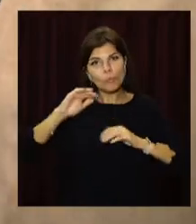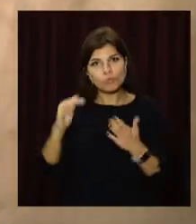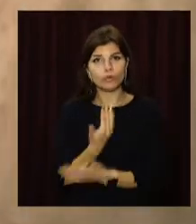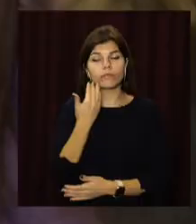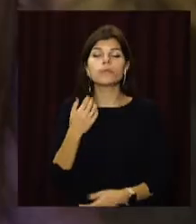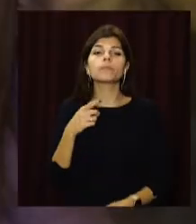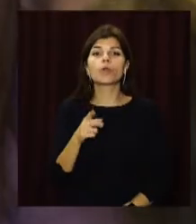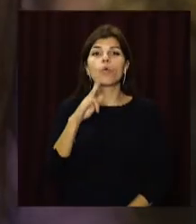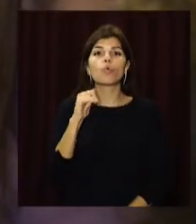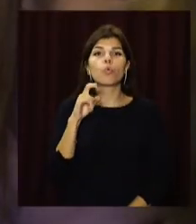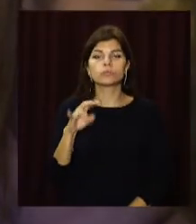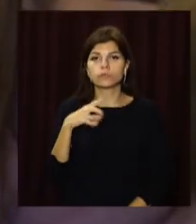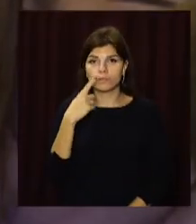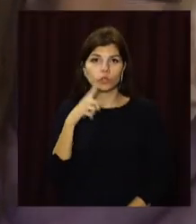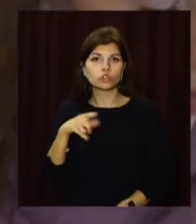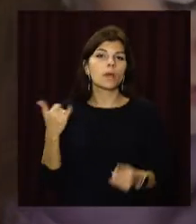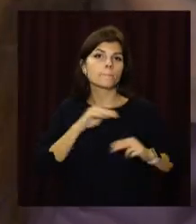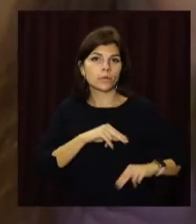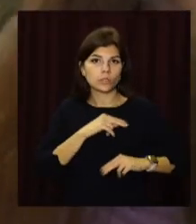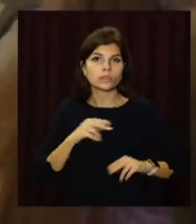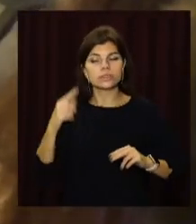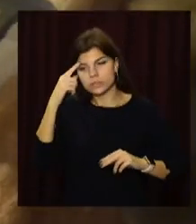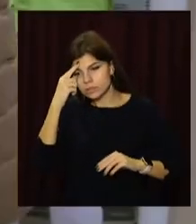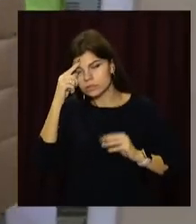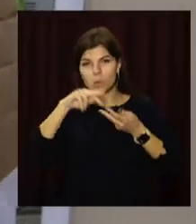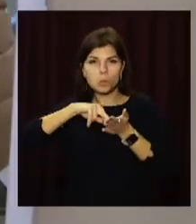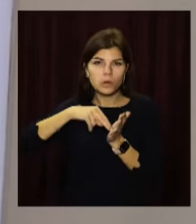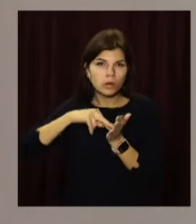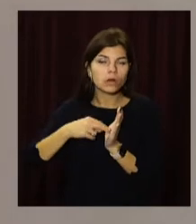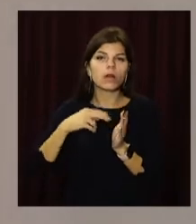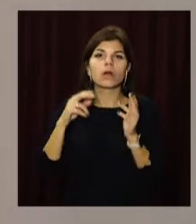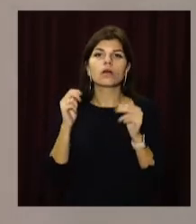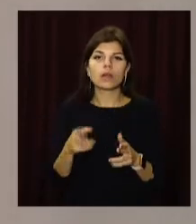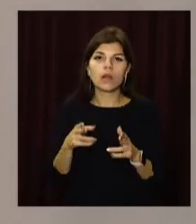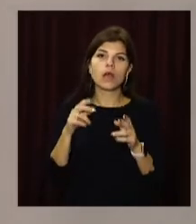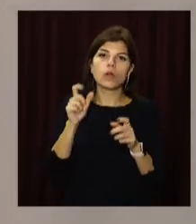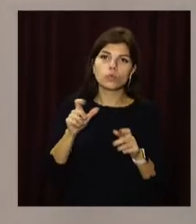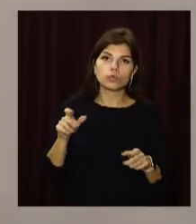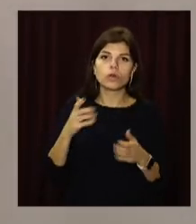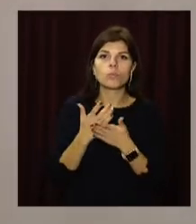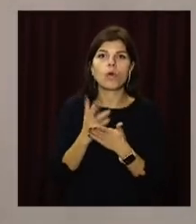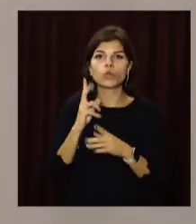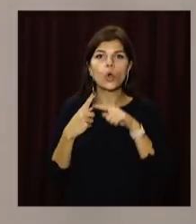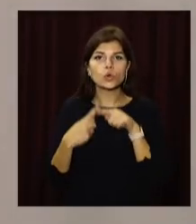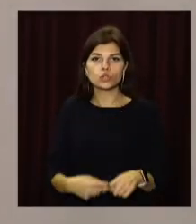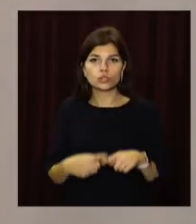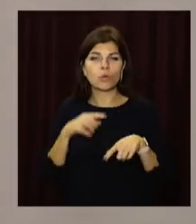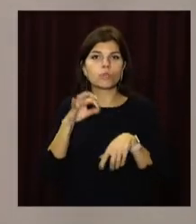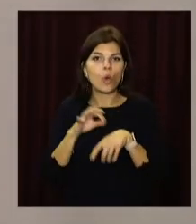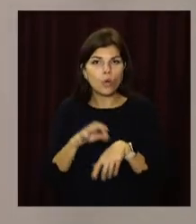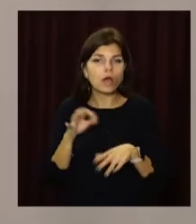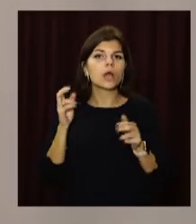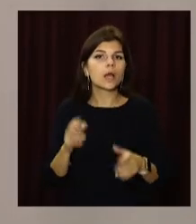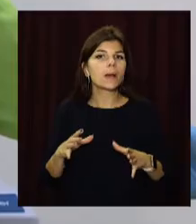цьому, зазначив Кузін, вони зараз працюють над рекомендаціями щодо бустерної вакцинації для людей із хронічними захворюваннями.